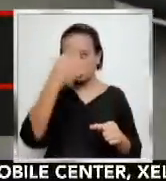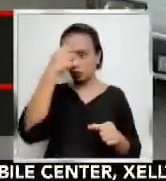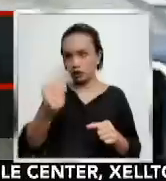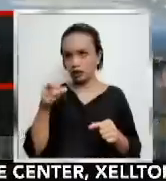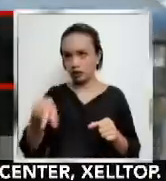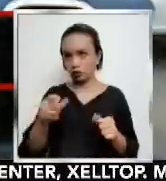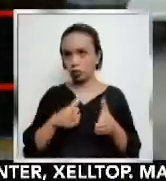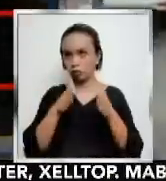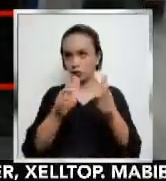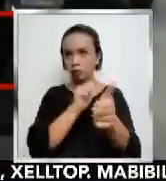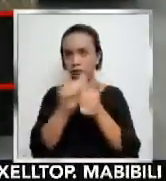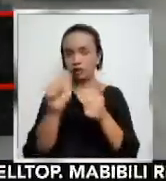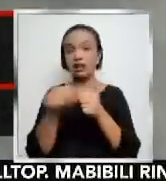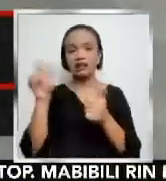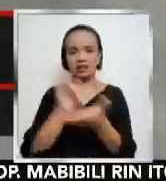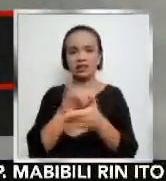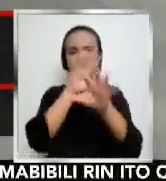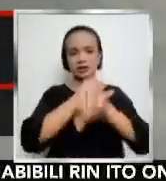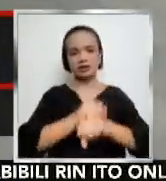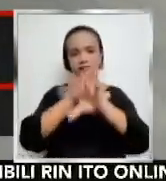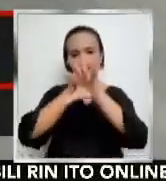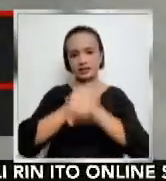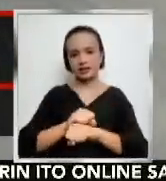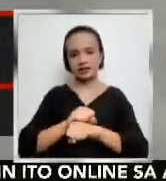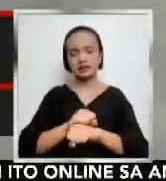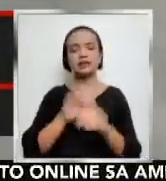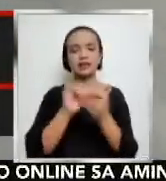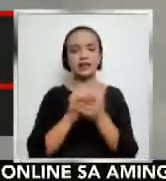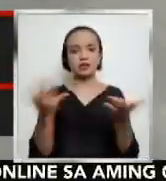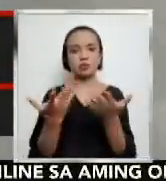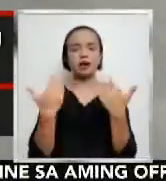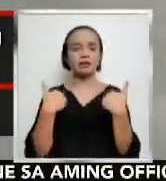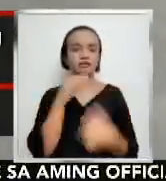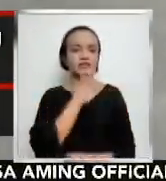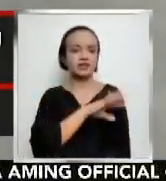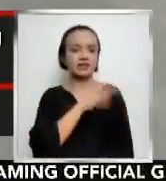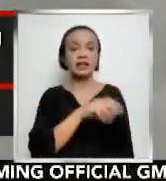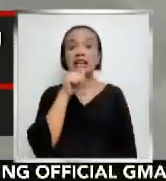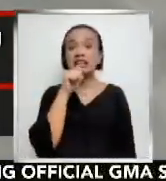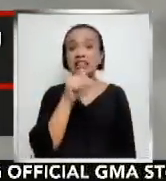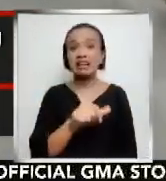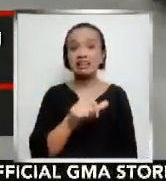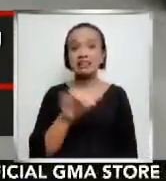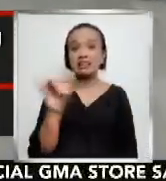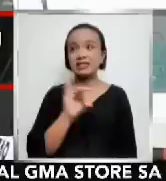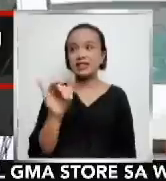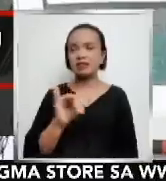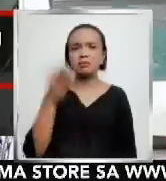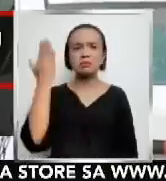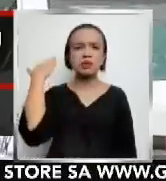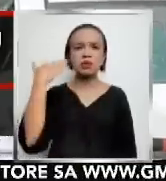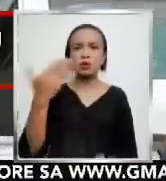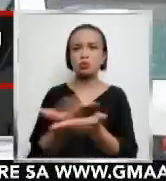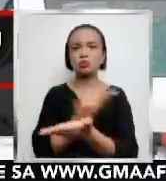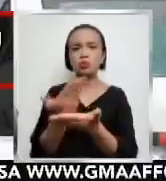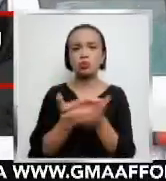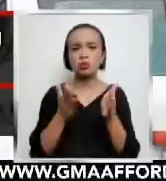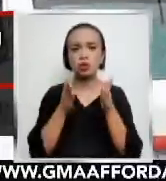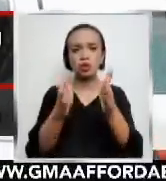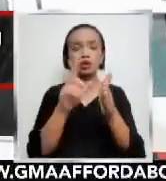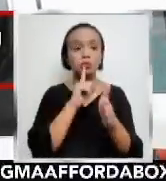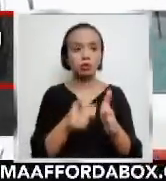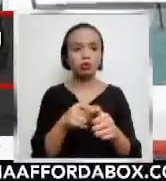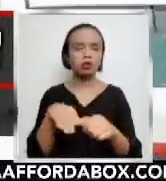sanay sila at dito yung pinagkakakitaan nila ito. Unlike nun sa mga napunta nilang ruta na kung saan talagang